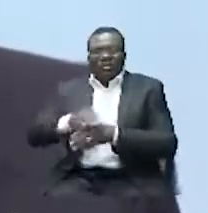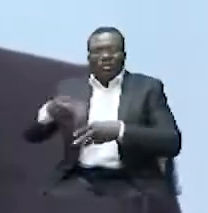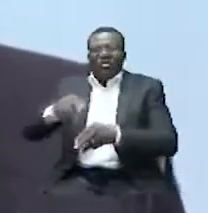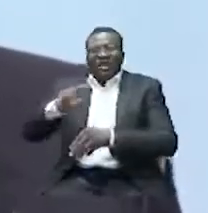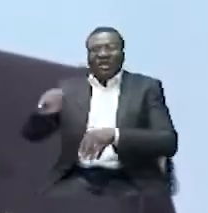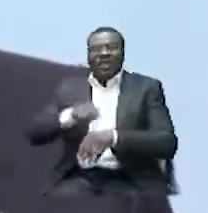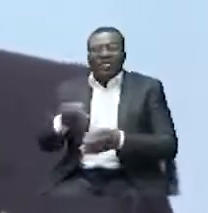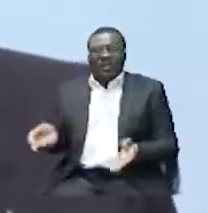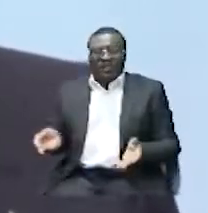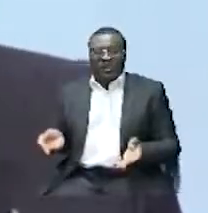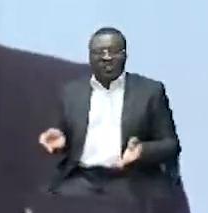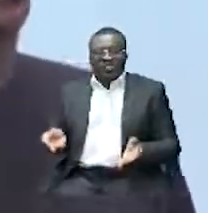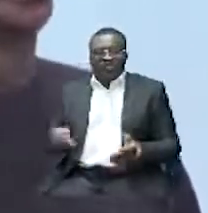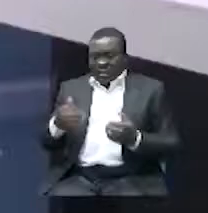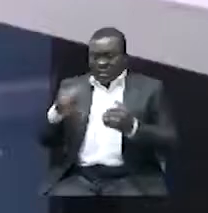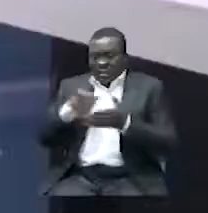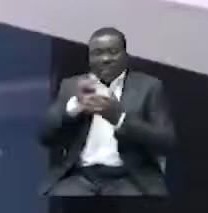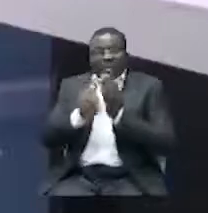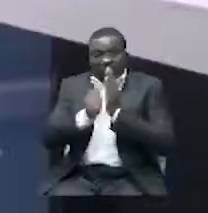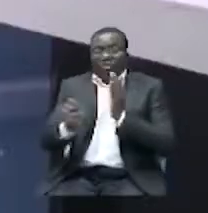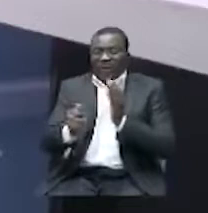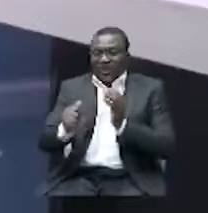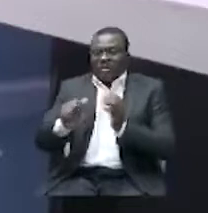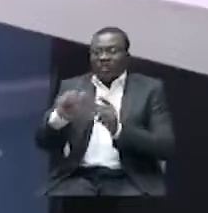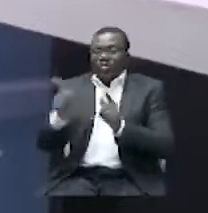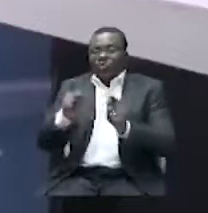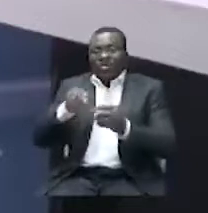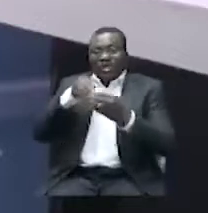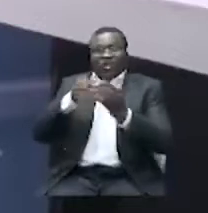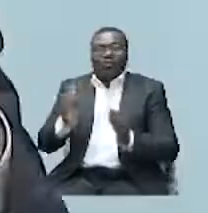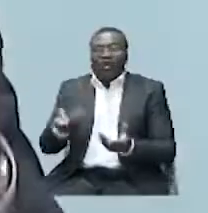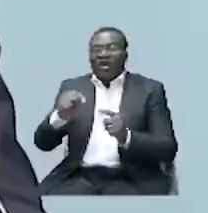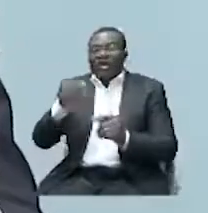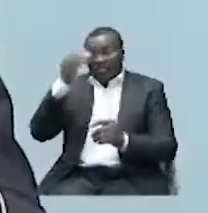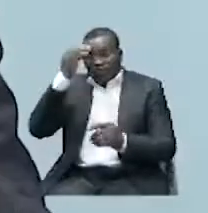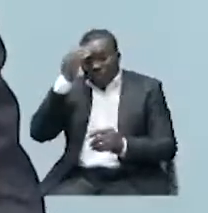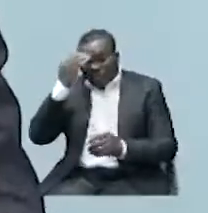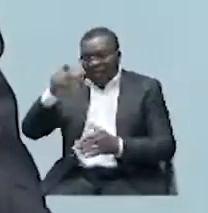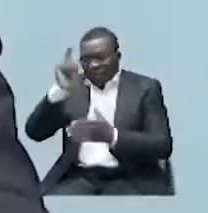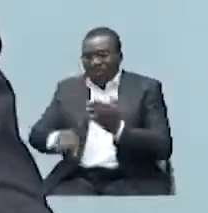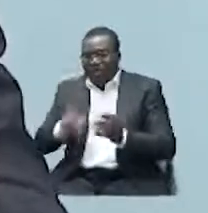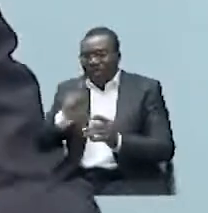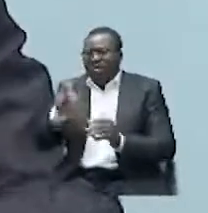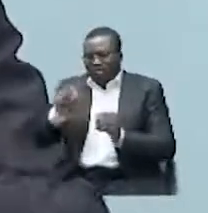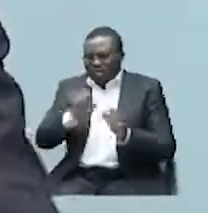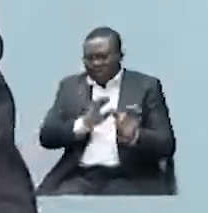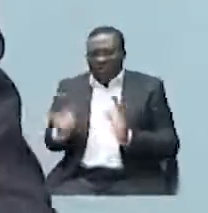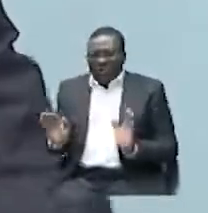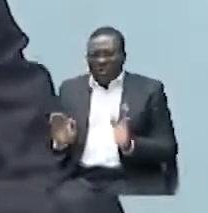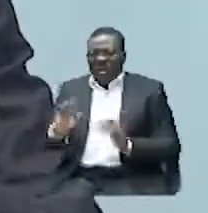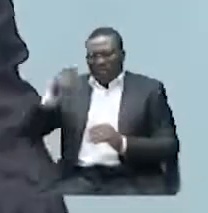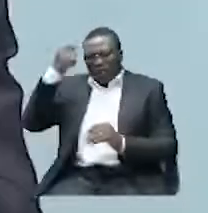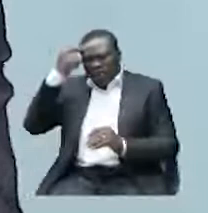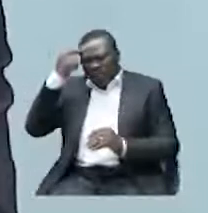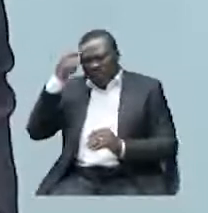lié essentiellement à la crédibilité, à la compétence des gens qui gouvernent. Quand vous savez de quoi il s'agit, et que vous savez le faire, et que l'État est crédible, que